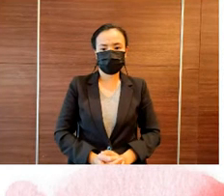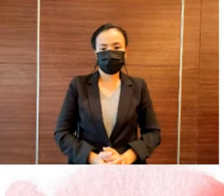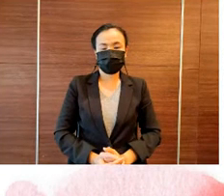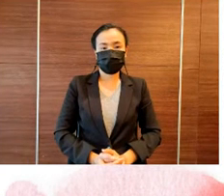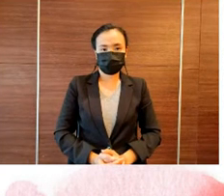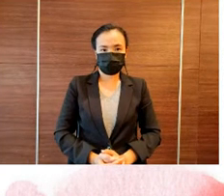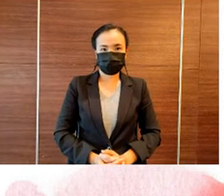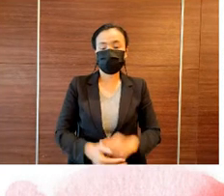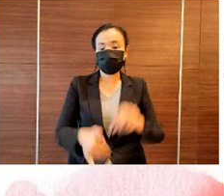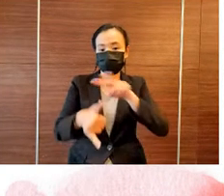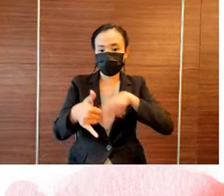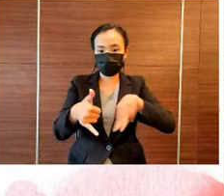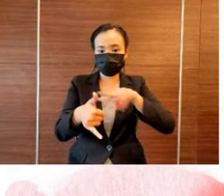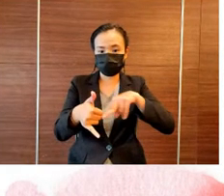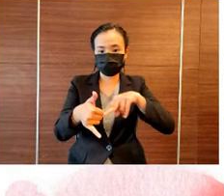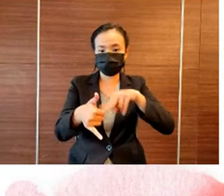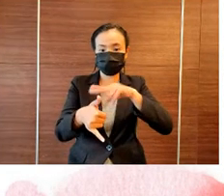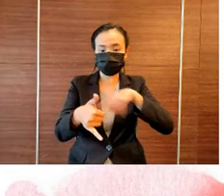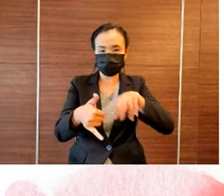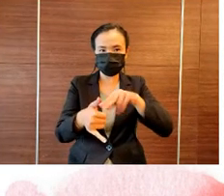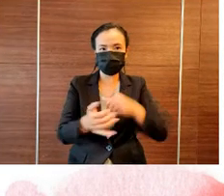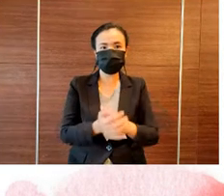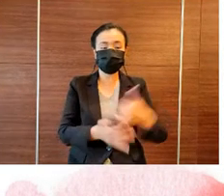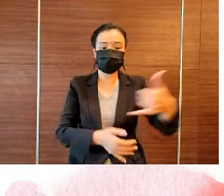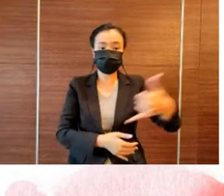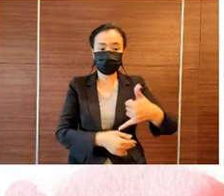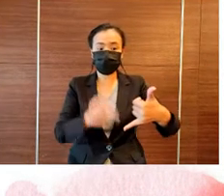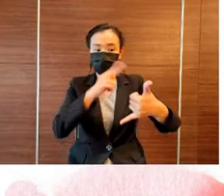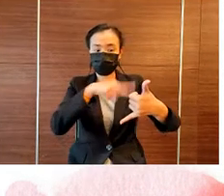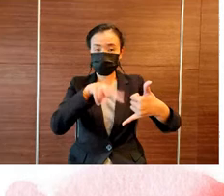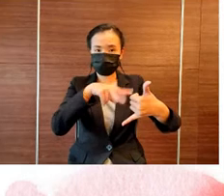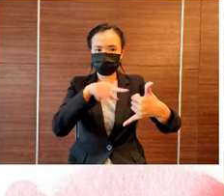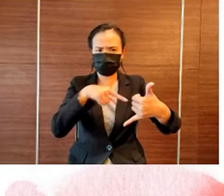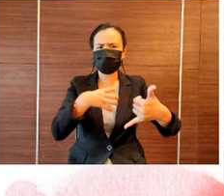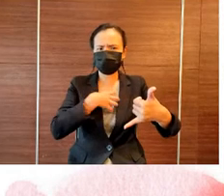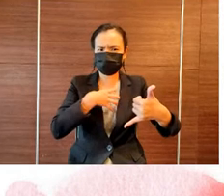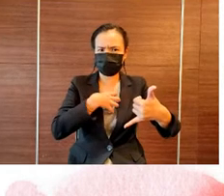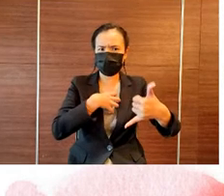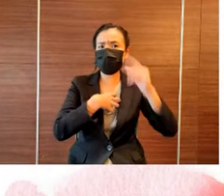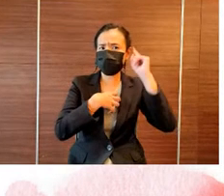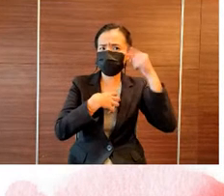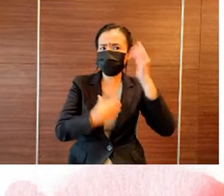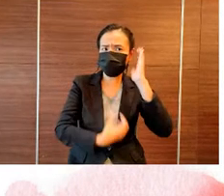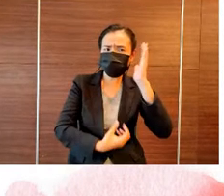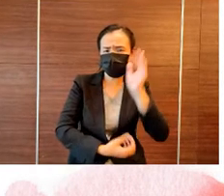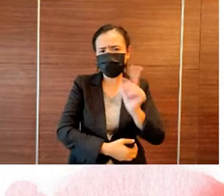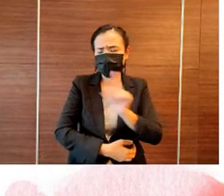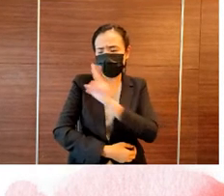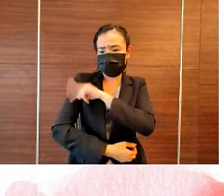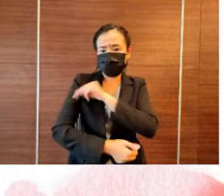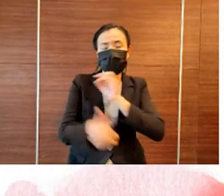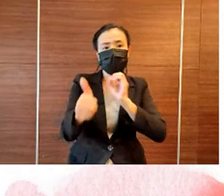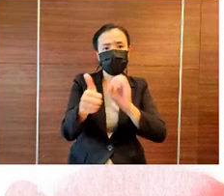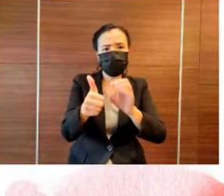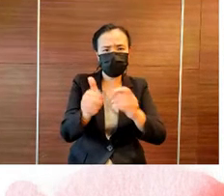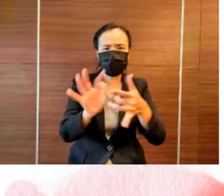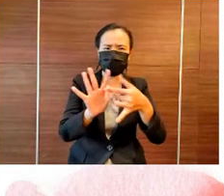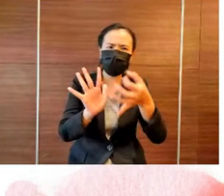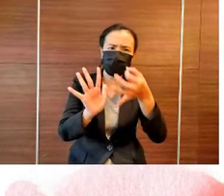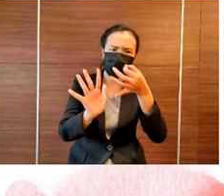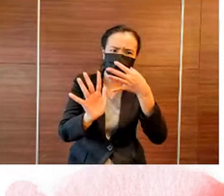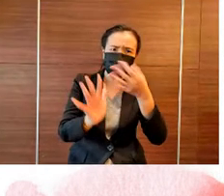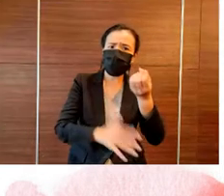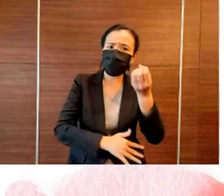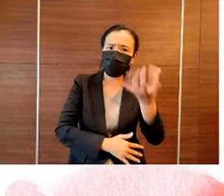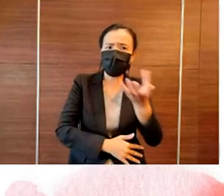นะรับตรวจฮอร์โมนเพศพอเขาเดินเข้ามาตรวจฮอร์โมนเพศทุกคนอยากจะมาตรวจนะตรวจแล้วเป็นไงหมอก็แนะนำว่ากินน้อยไปกินมากไปก็